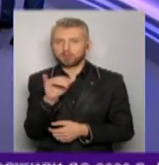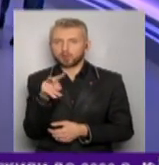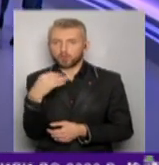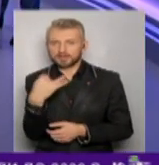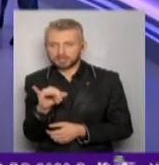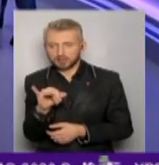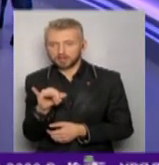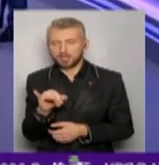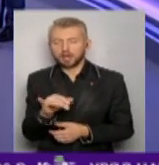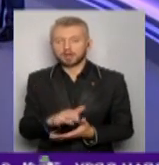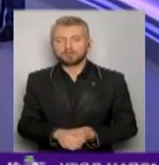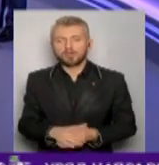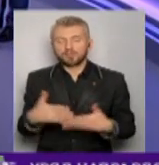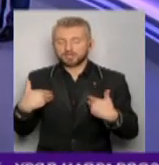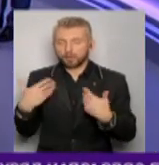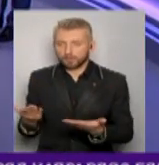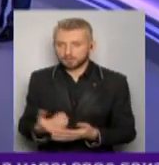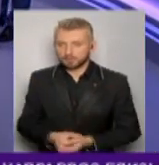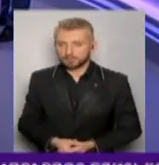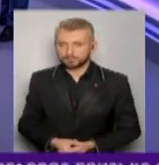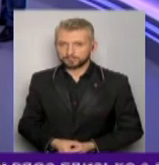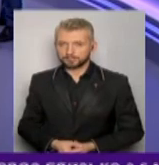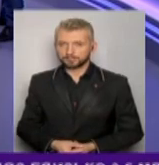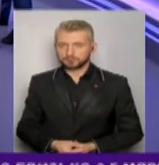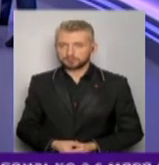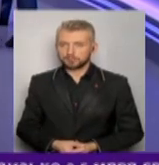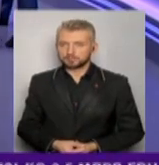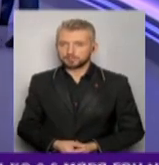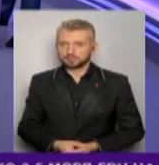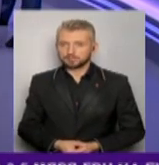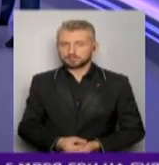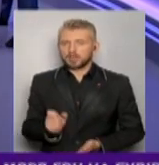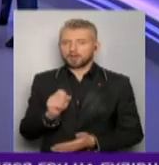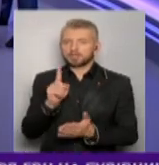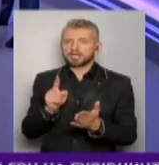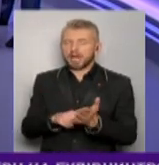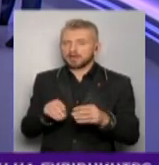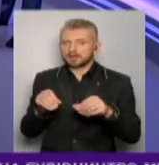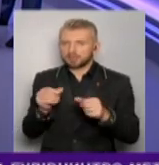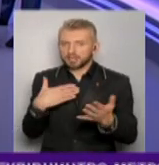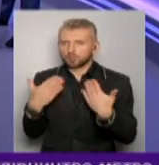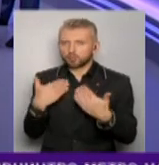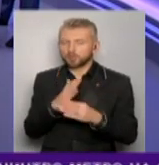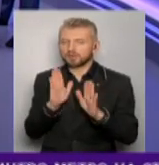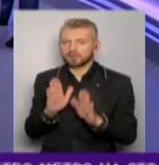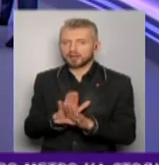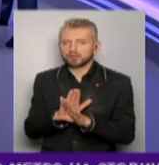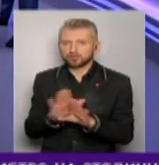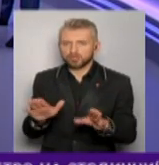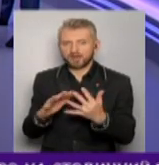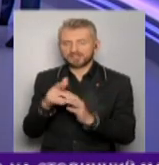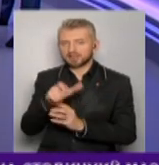Української аграрної асоціації. Вітаю вас, добрий вечір. Панове, ось питання землі, воно ж стосується не лише